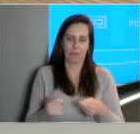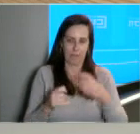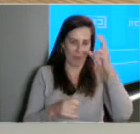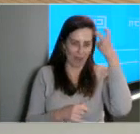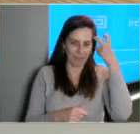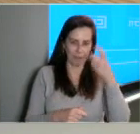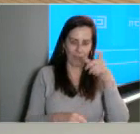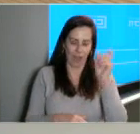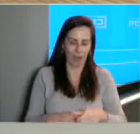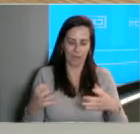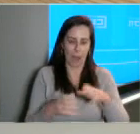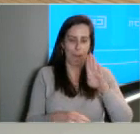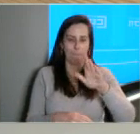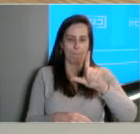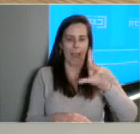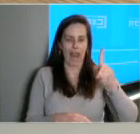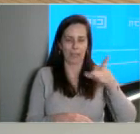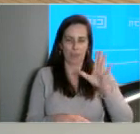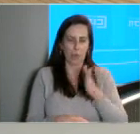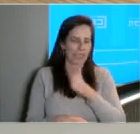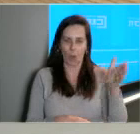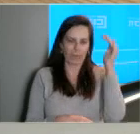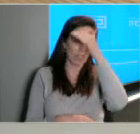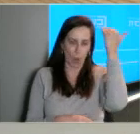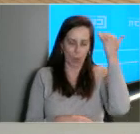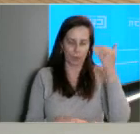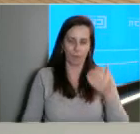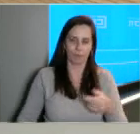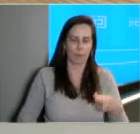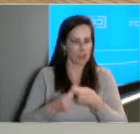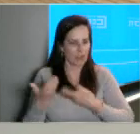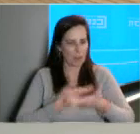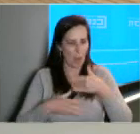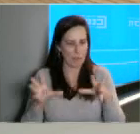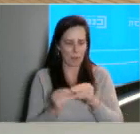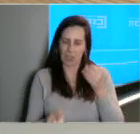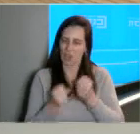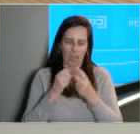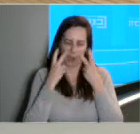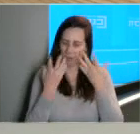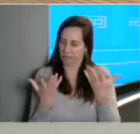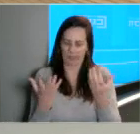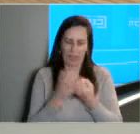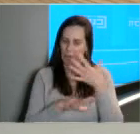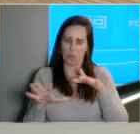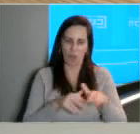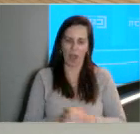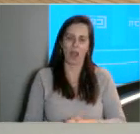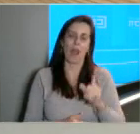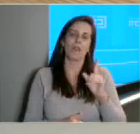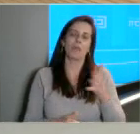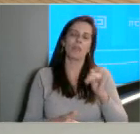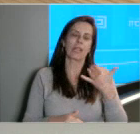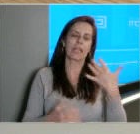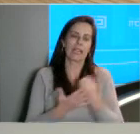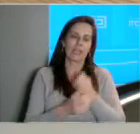המשותפת, עם אנשים כמו מפלגת בל"ד, שהיא מאוד מאוד שמאל קיצוני, משתפים פעולה ביחד, קשה מאוד לראות איך הם הקימו ממשלה, אבל אולי מה